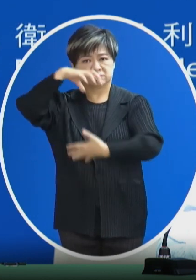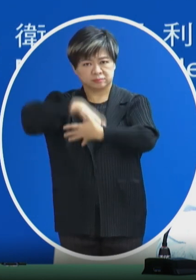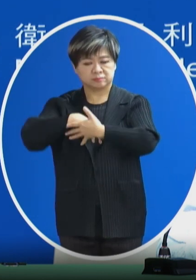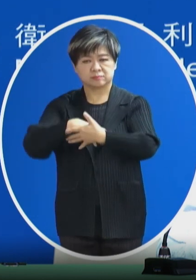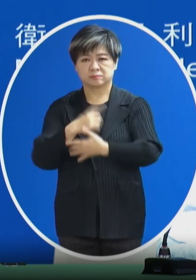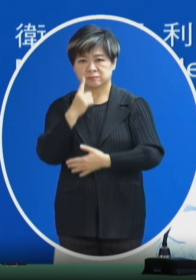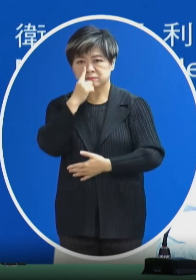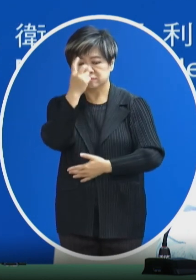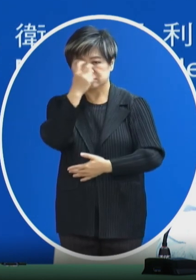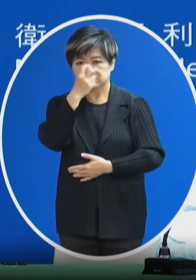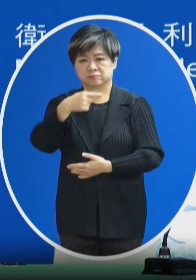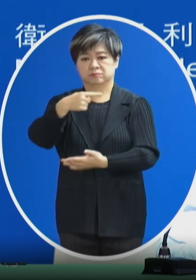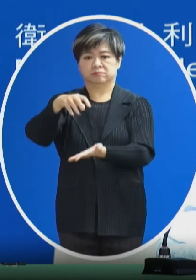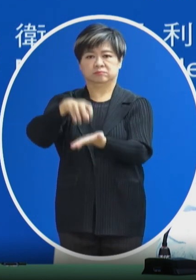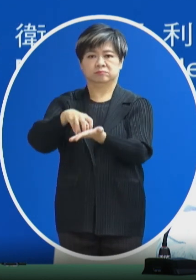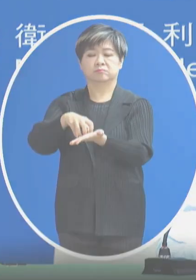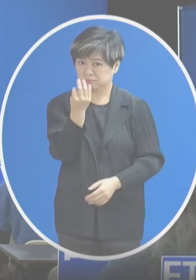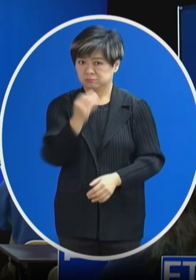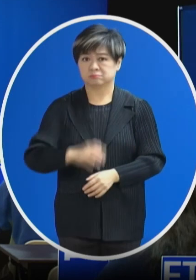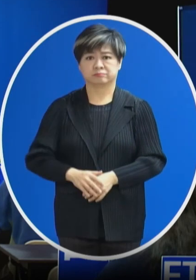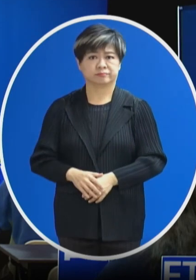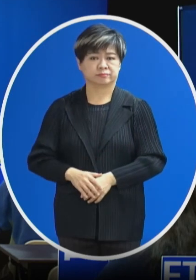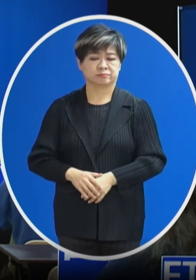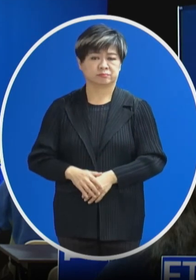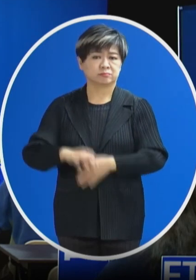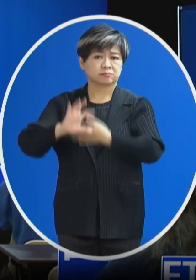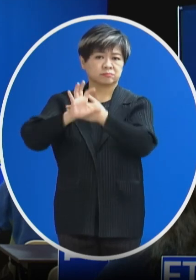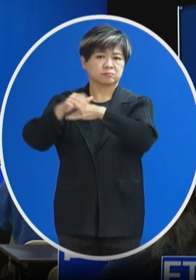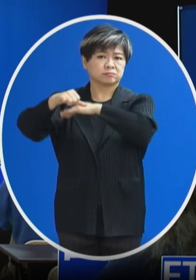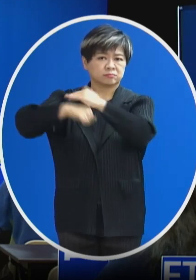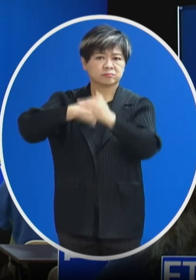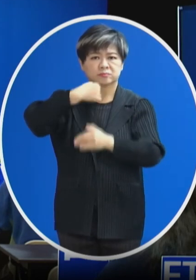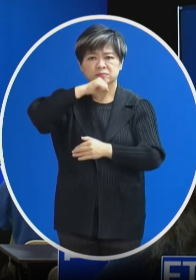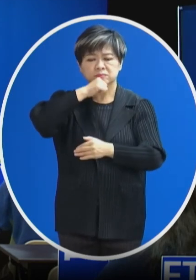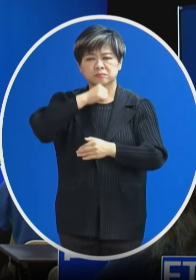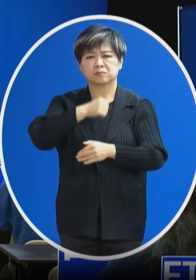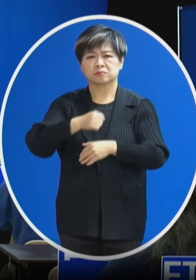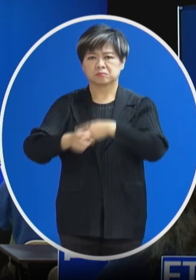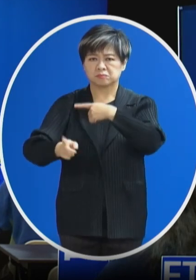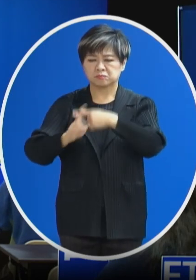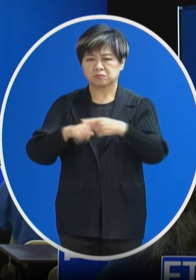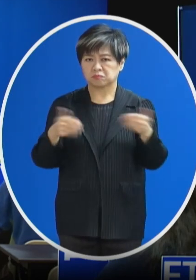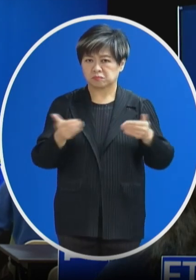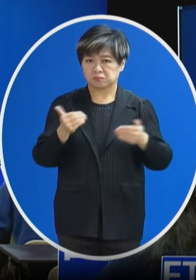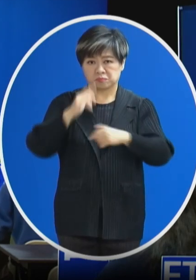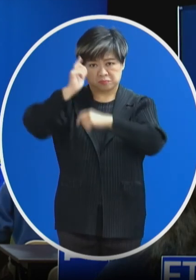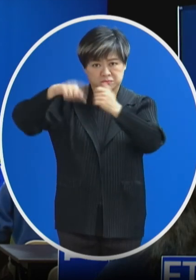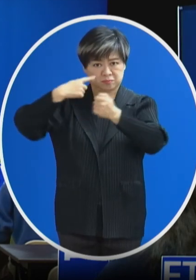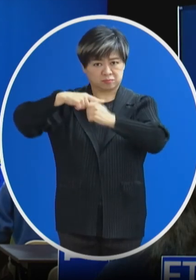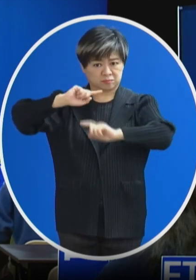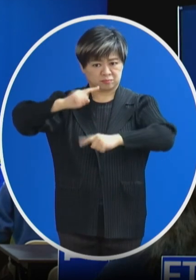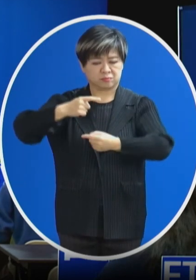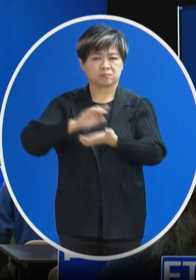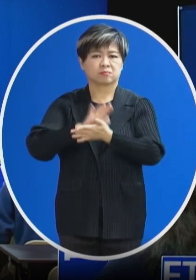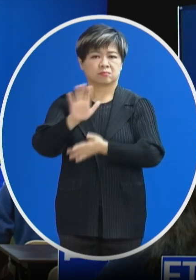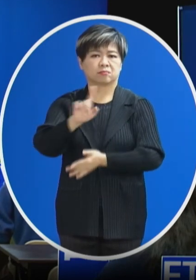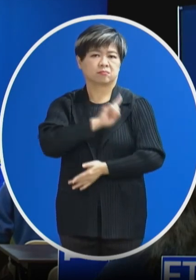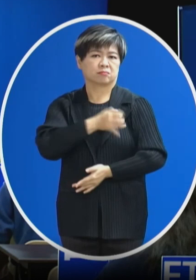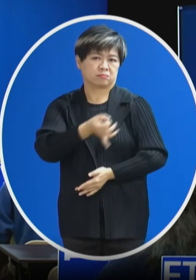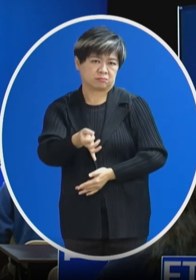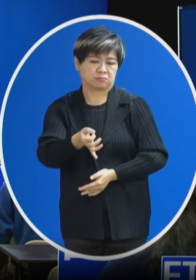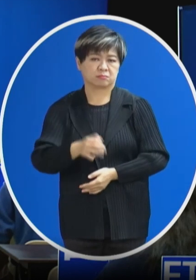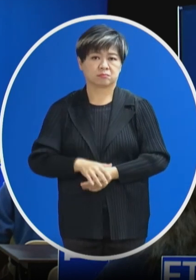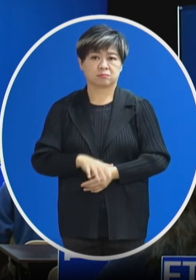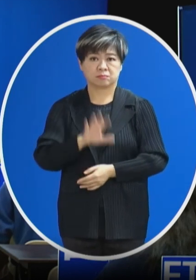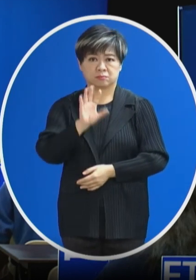快筛的一个阴性结果才可以外出哈。 叫外籍人士在台感染治疗，他的费用从明年元旦就要自费。不晓得有没有统